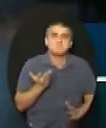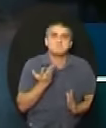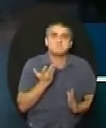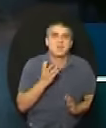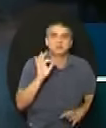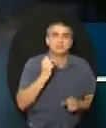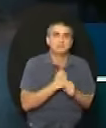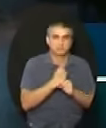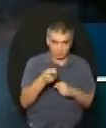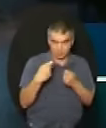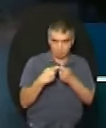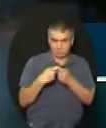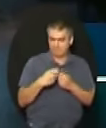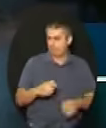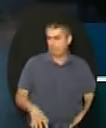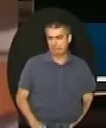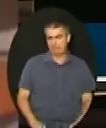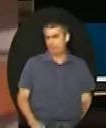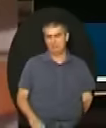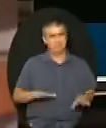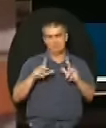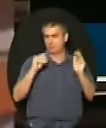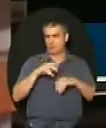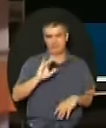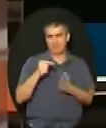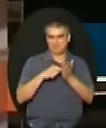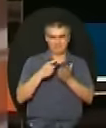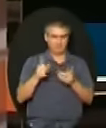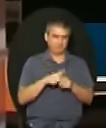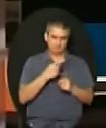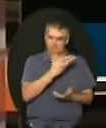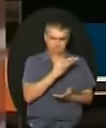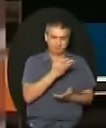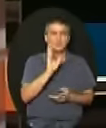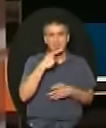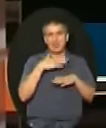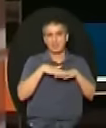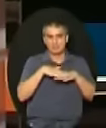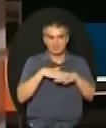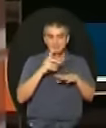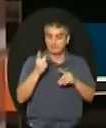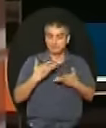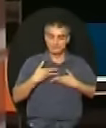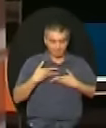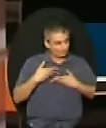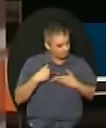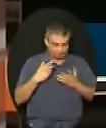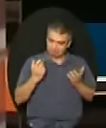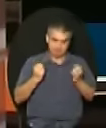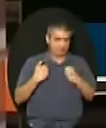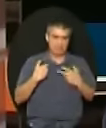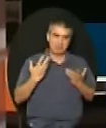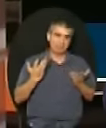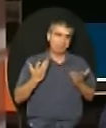מה ש"ס יעשו? אתם שותפים איתם? אני חושב שזה הממשלה לא טיפול על זה, כמו שהוא אמר, הוא יכול להתנצל אם זה יתקבל, אני בספק אם